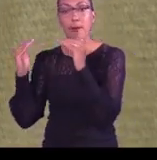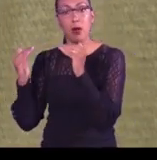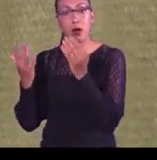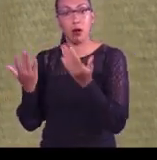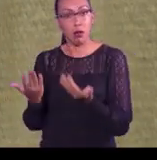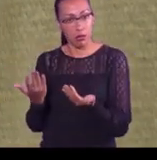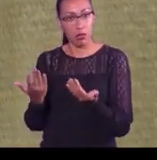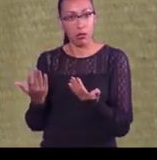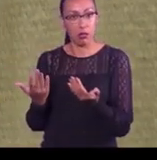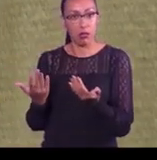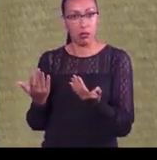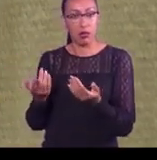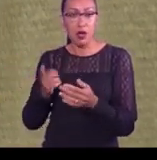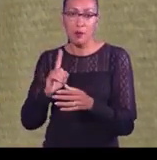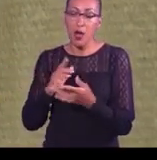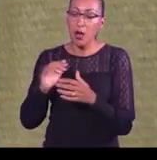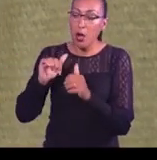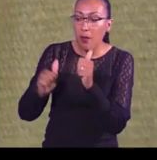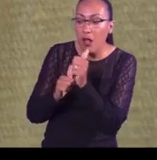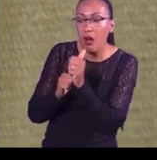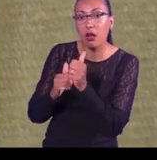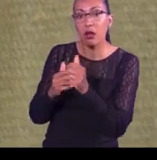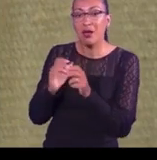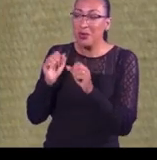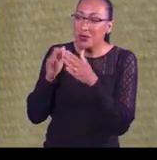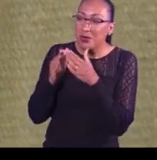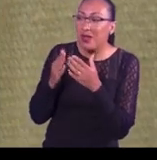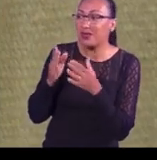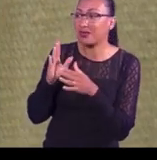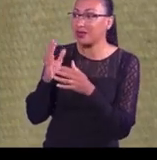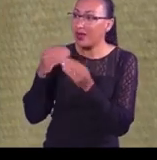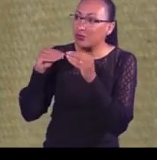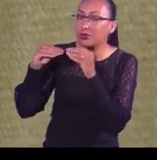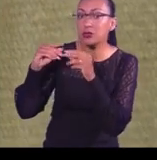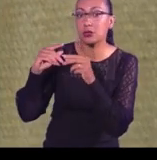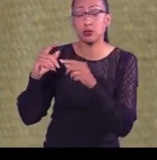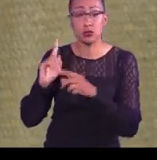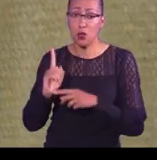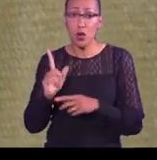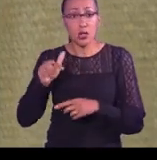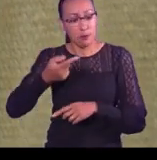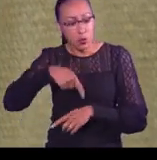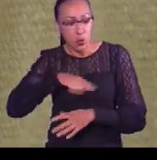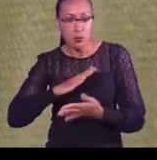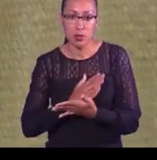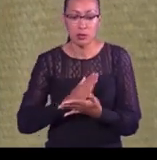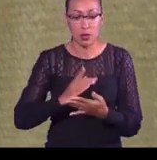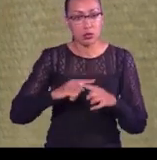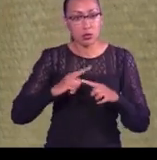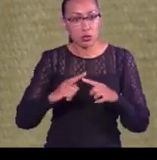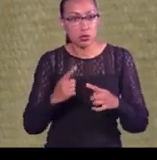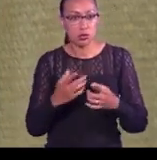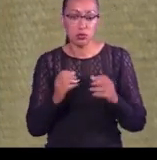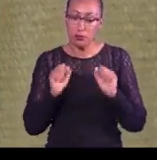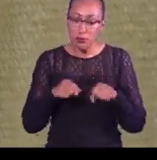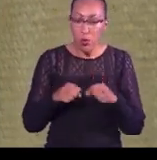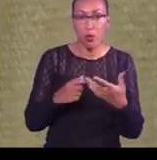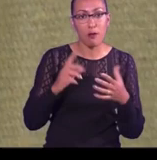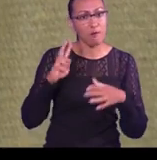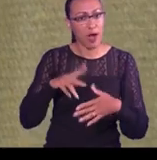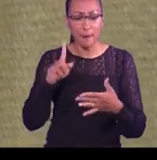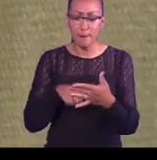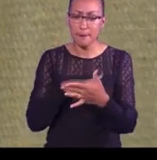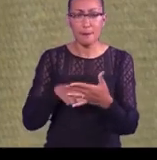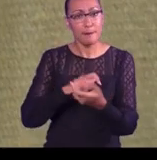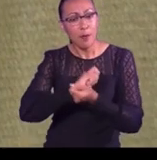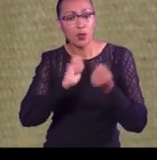mettre sous une tutelle quelconque de dire « est-ce que vous pouvez rajouter ceci, cela ?» Je pense qu'il faut préparer quelque chose dans le cadre de la ratification et confier à nos